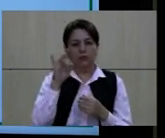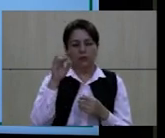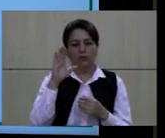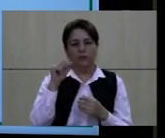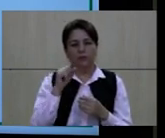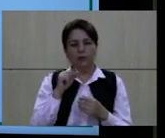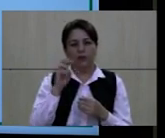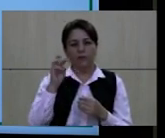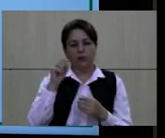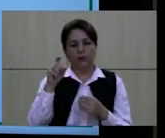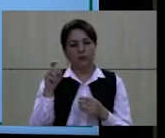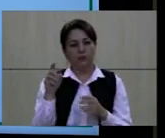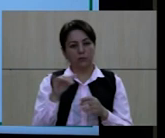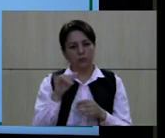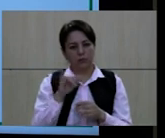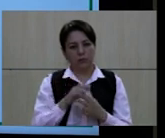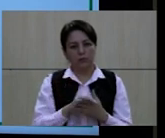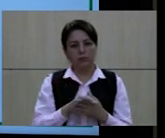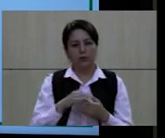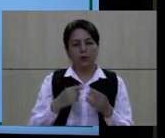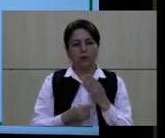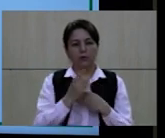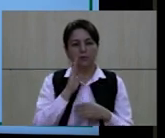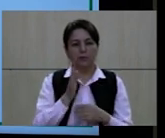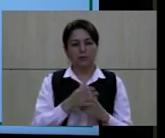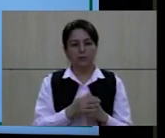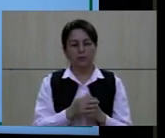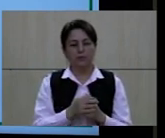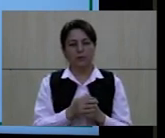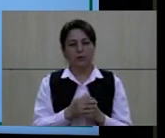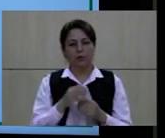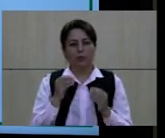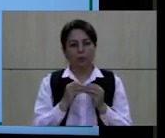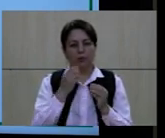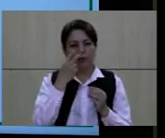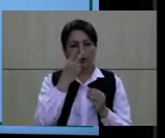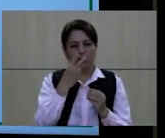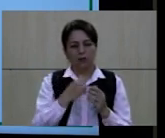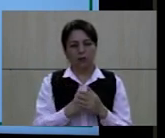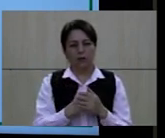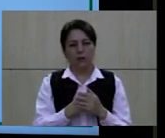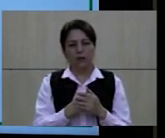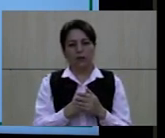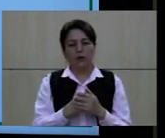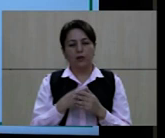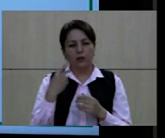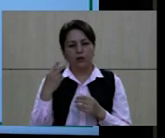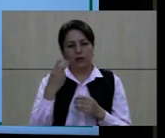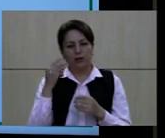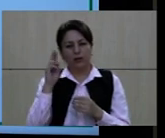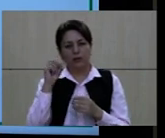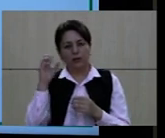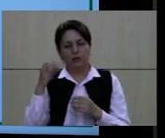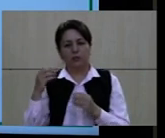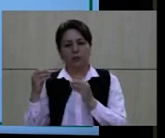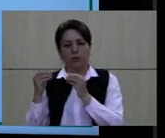maxrajiga ko'paytirib hosil qilamiz. 10 dan 2 birinchi kasrimiz, ikkinchi kasrimiz esa